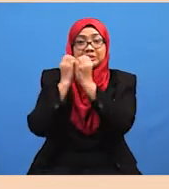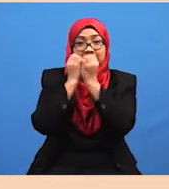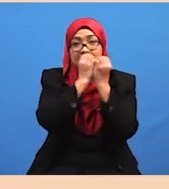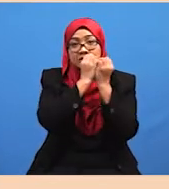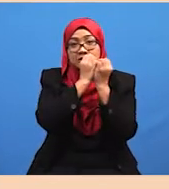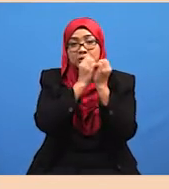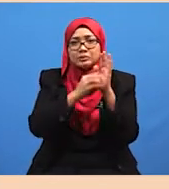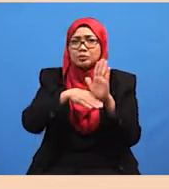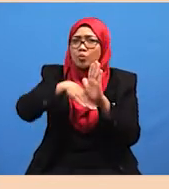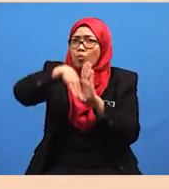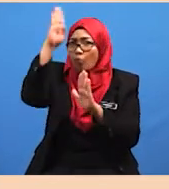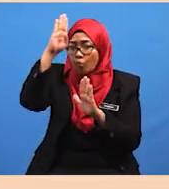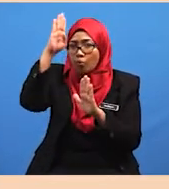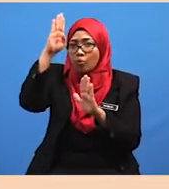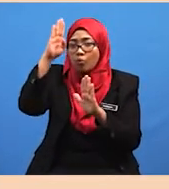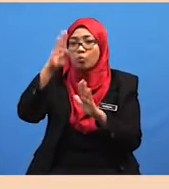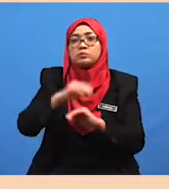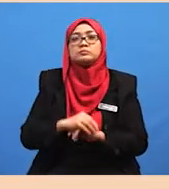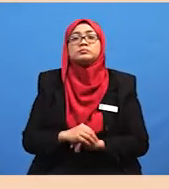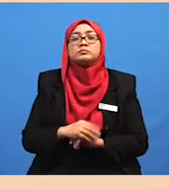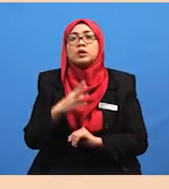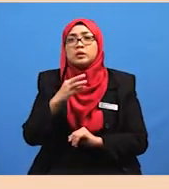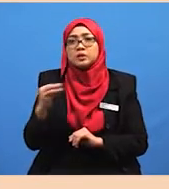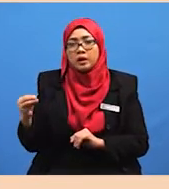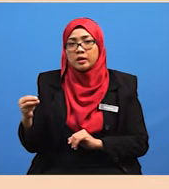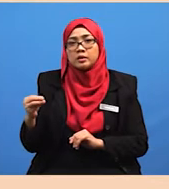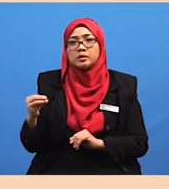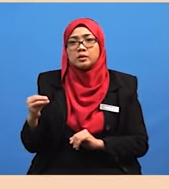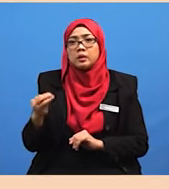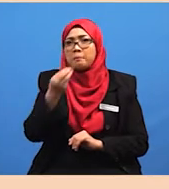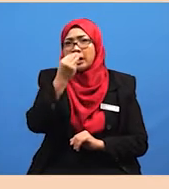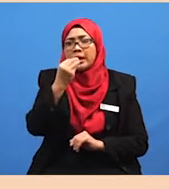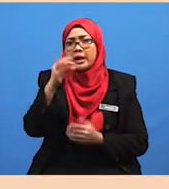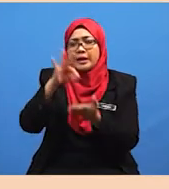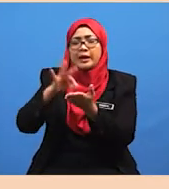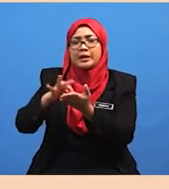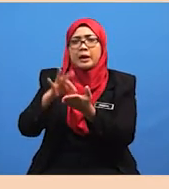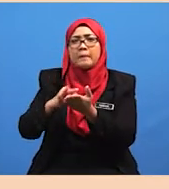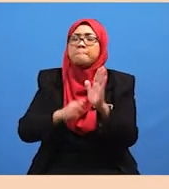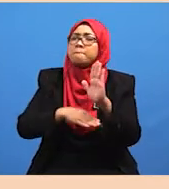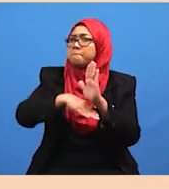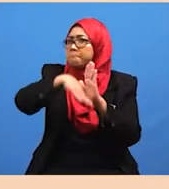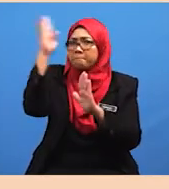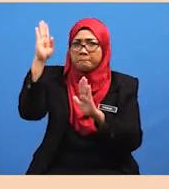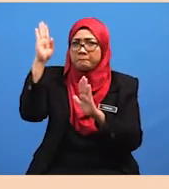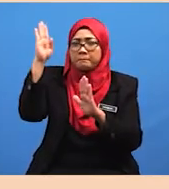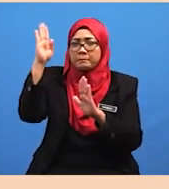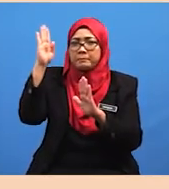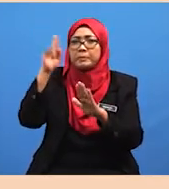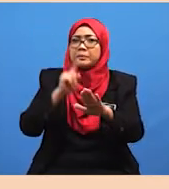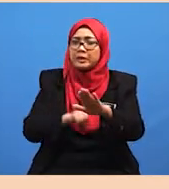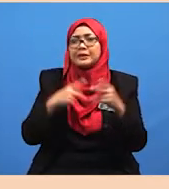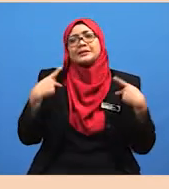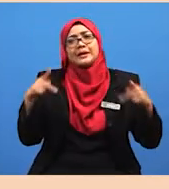meningkat menyebabkan harga makanan ayam semakin meningkat di pasar Ai